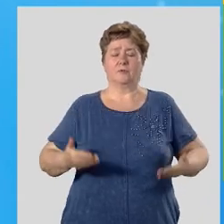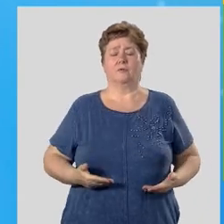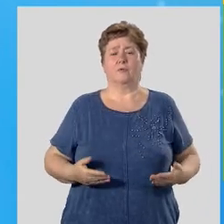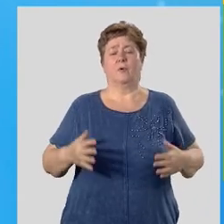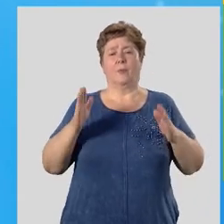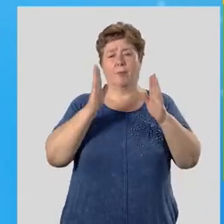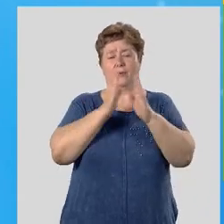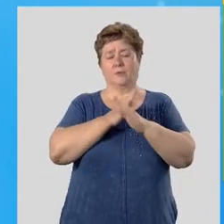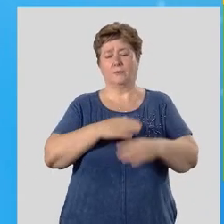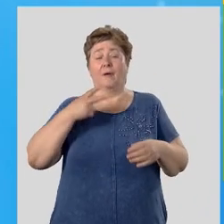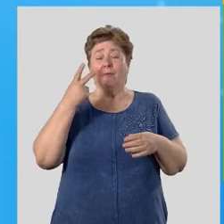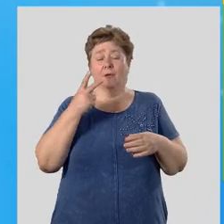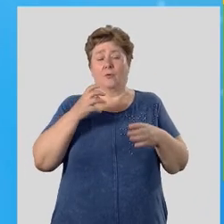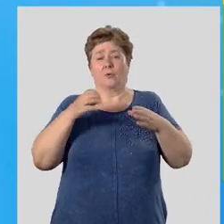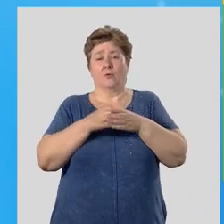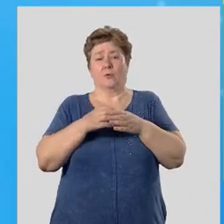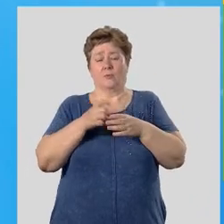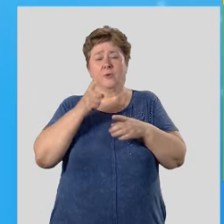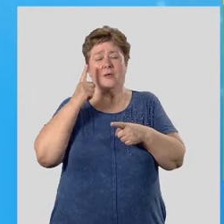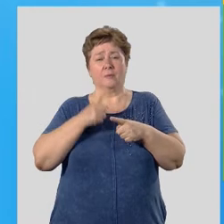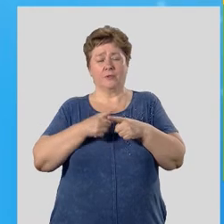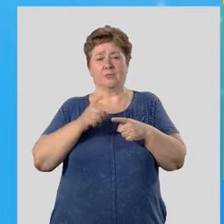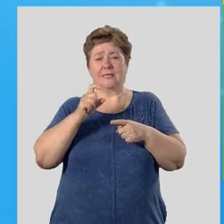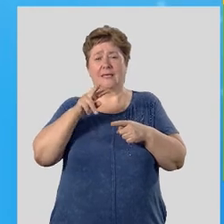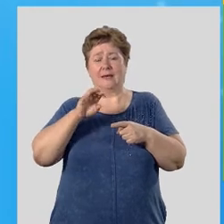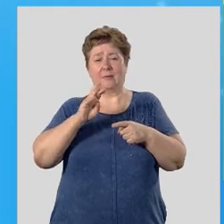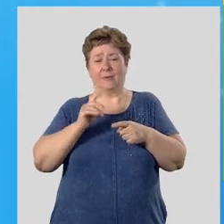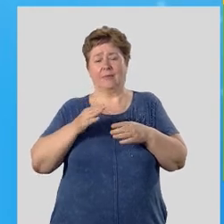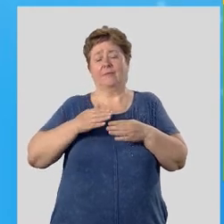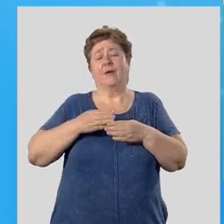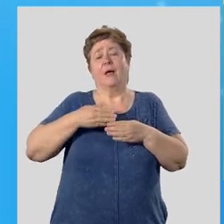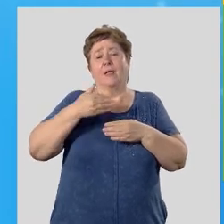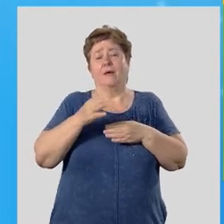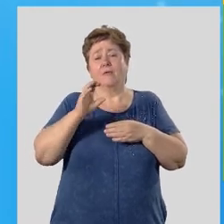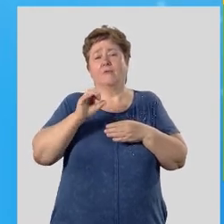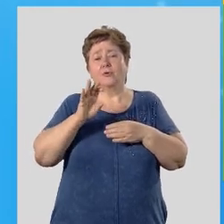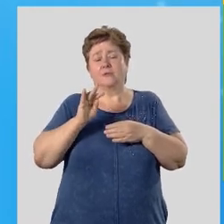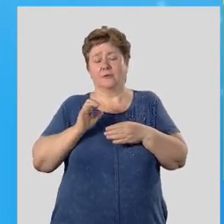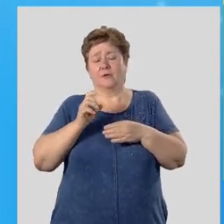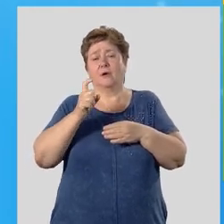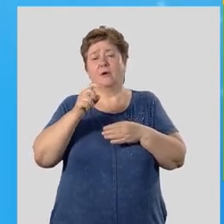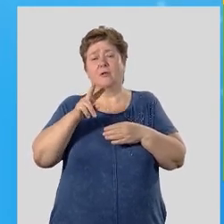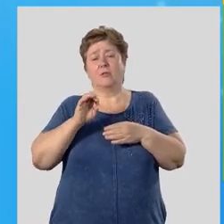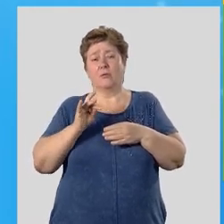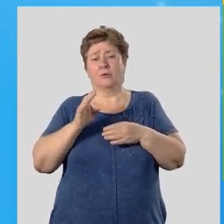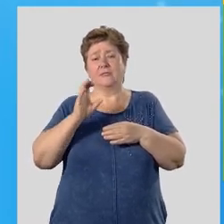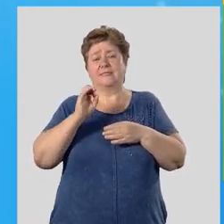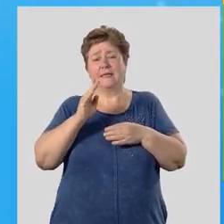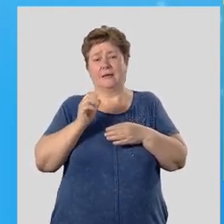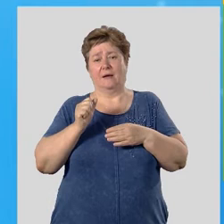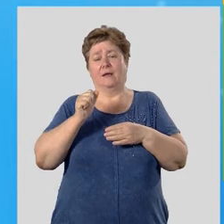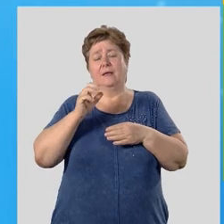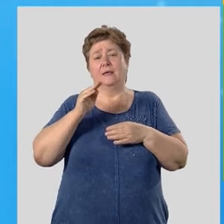живой природе. Ко второй группе химических элементов относят фосфор, хлор,